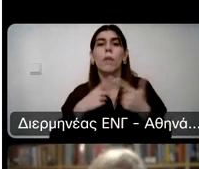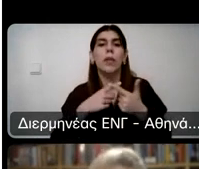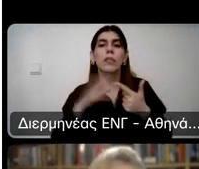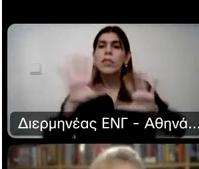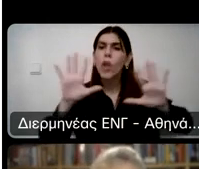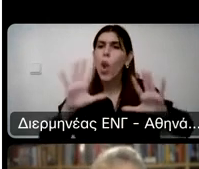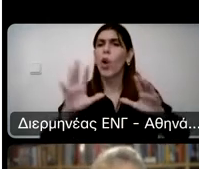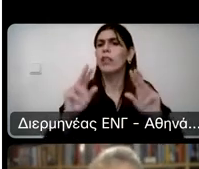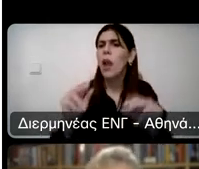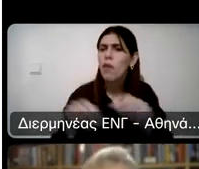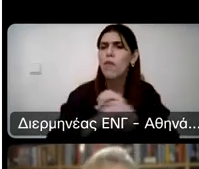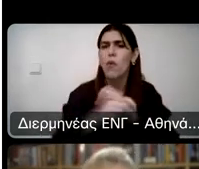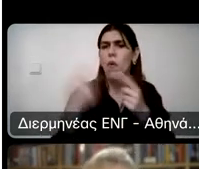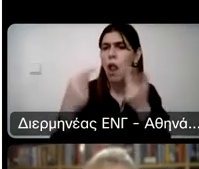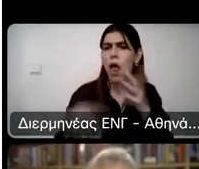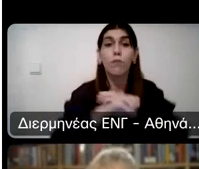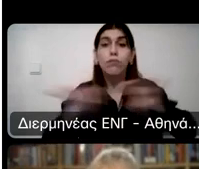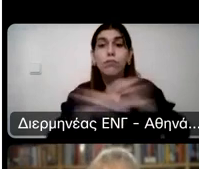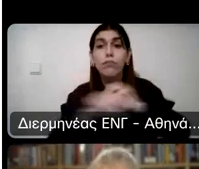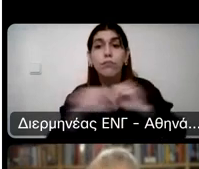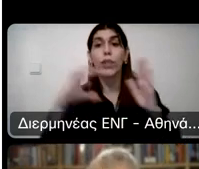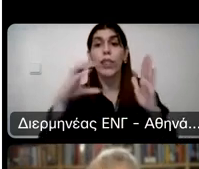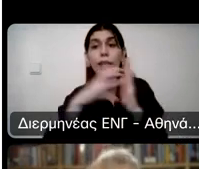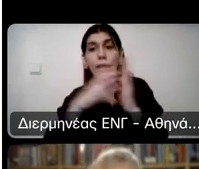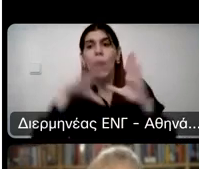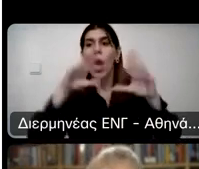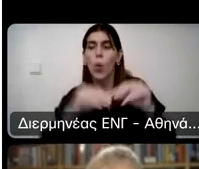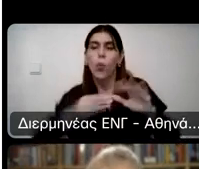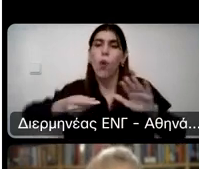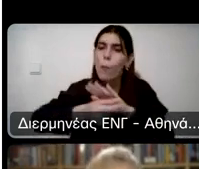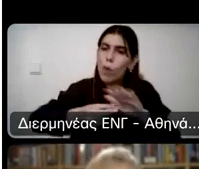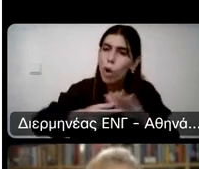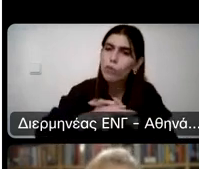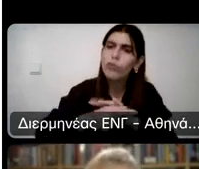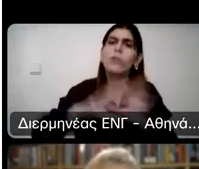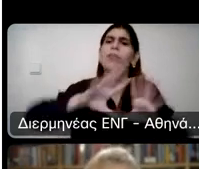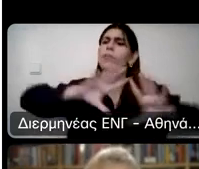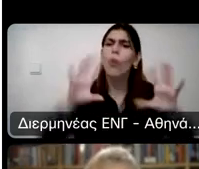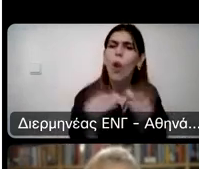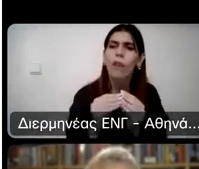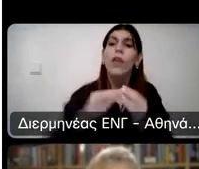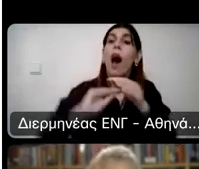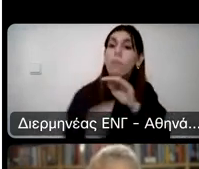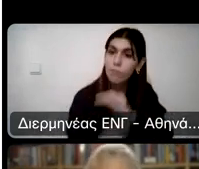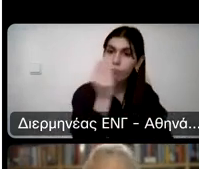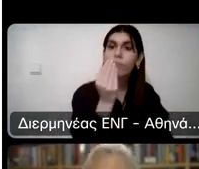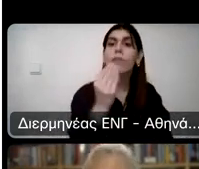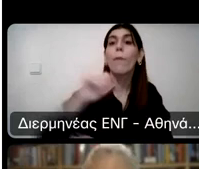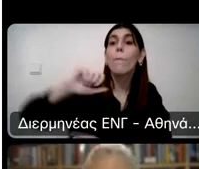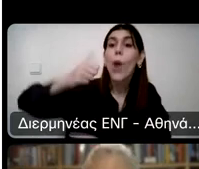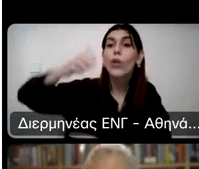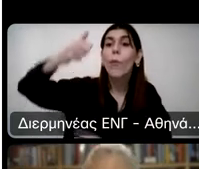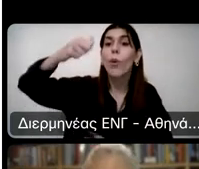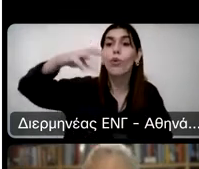από αυτήν την ερευνητική διαδικασία καταλήξαμε στη διαμόρφωση του πρώτου σώματος ελληνικών αντιρατσιστικών κειμένων, το οποίο μπορεί